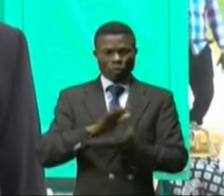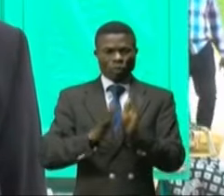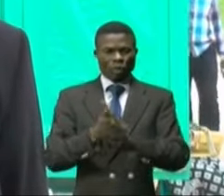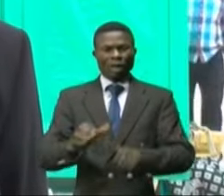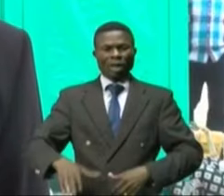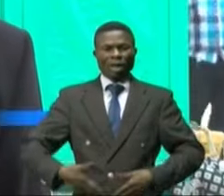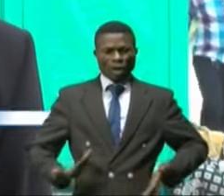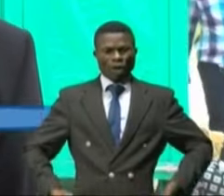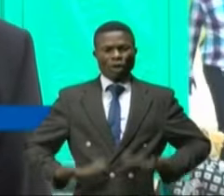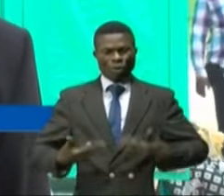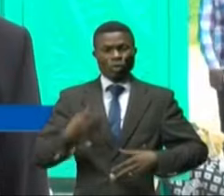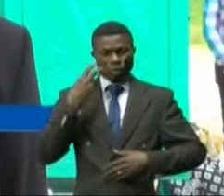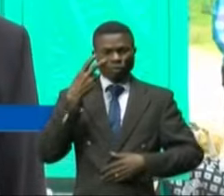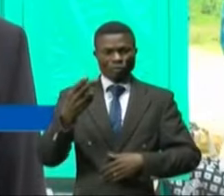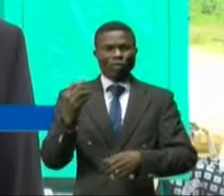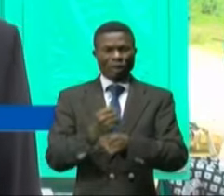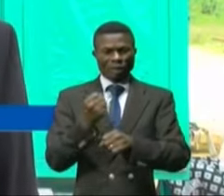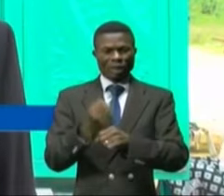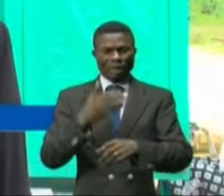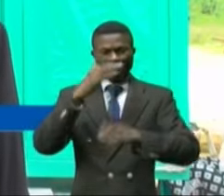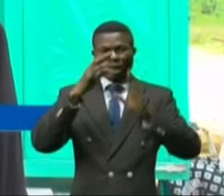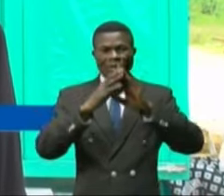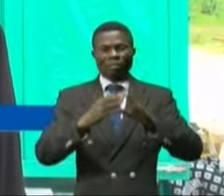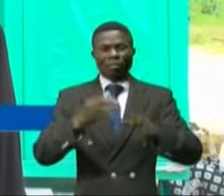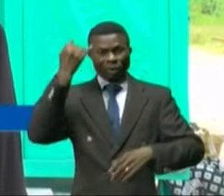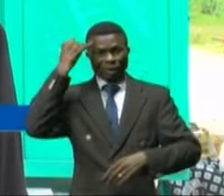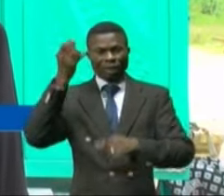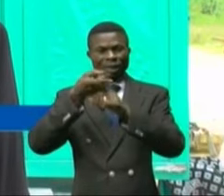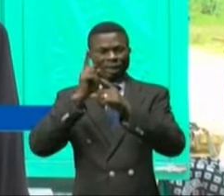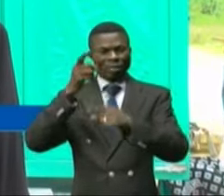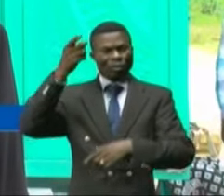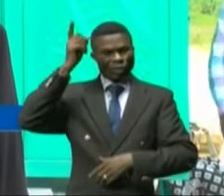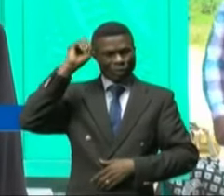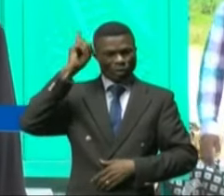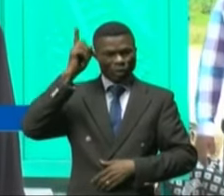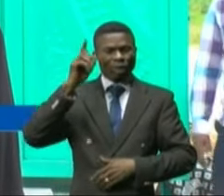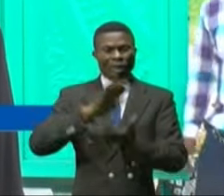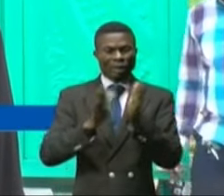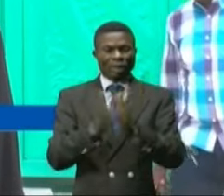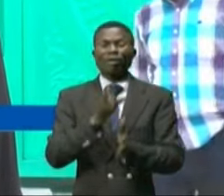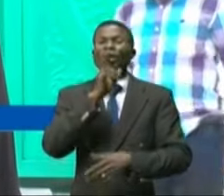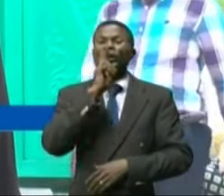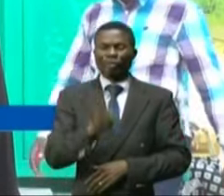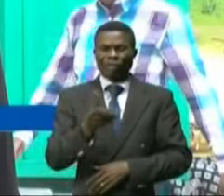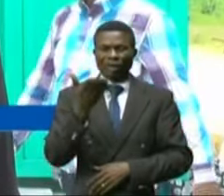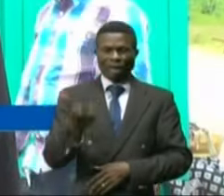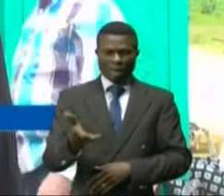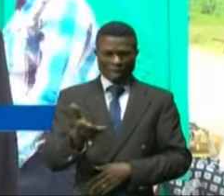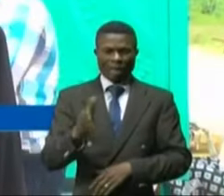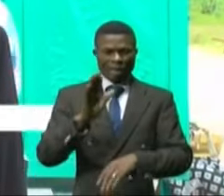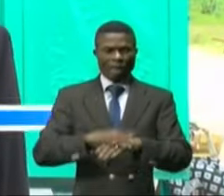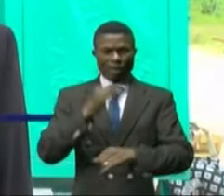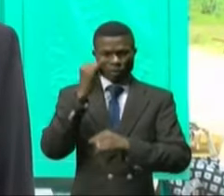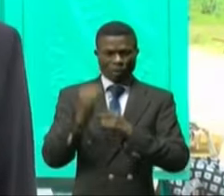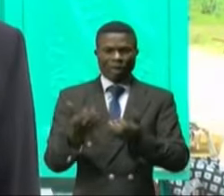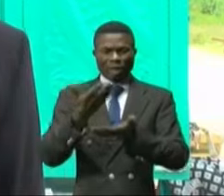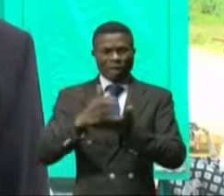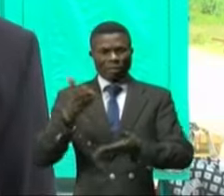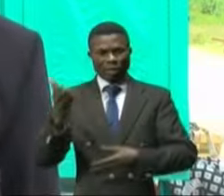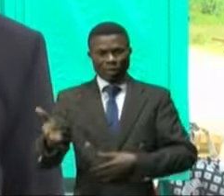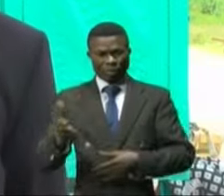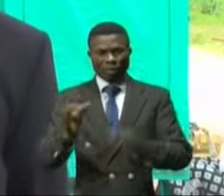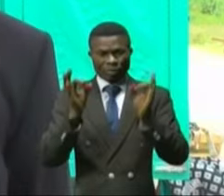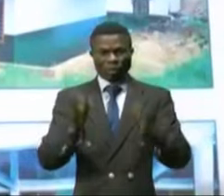content de voir que cette œuvre, initiée depuis, être aujourd'hui arrivée à sa fin, du moins une partie,